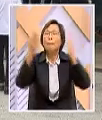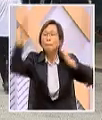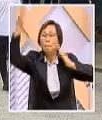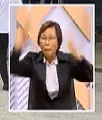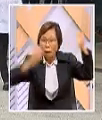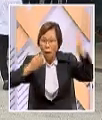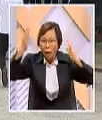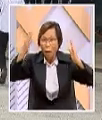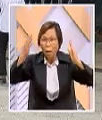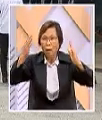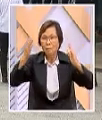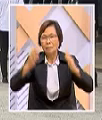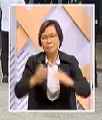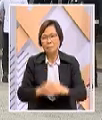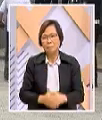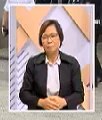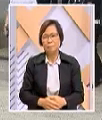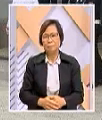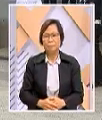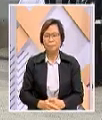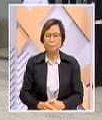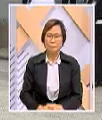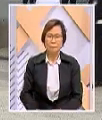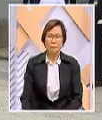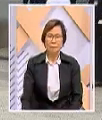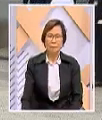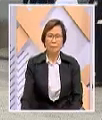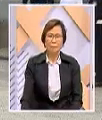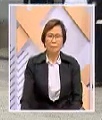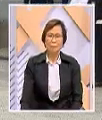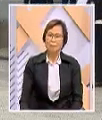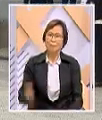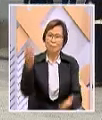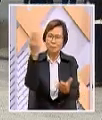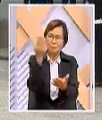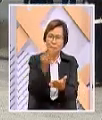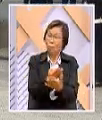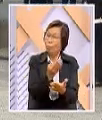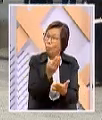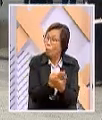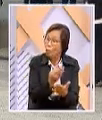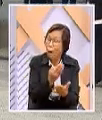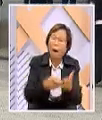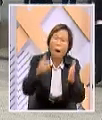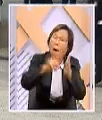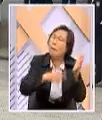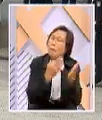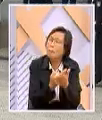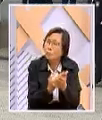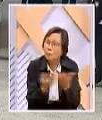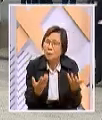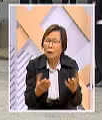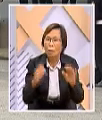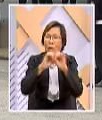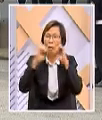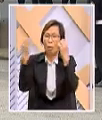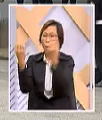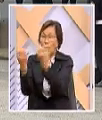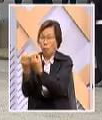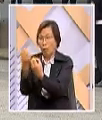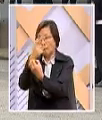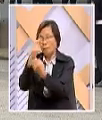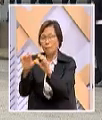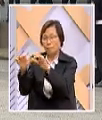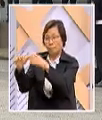bakal turut dihormati dan disegani di peringkat dunia. Bukit buktinya, apakah buktinya? Buktinya organisasi atas